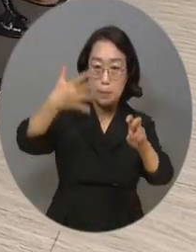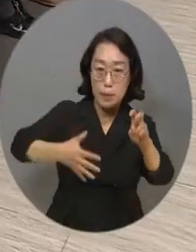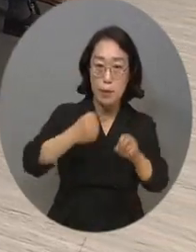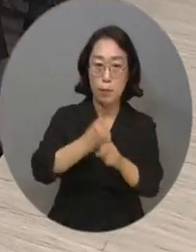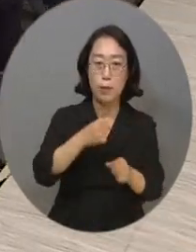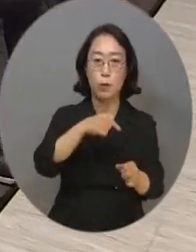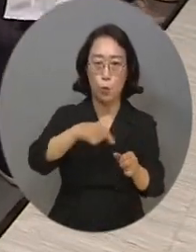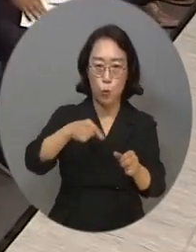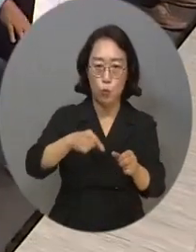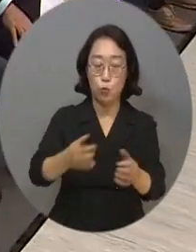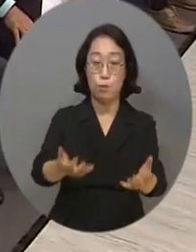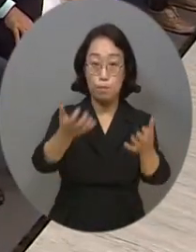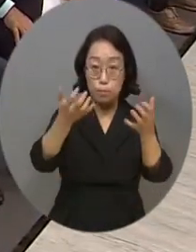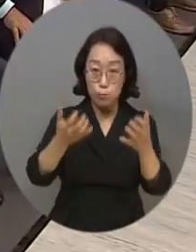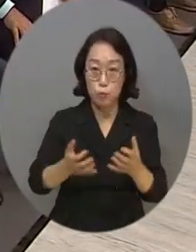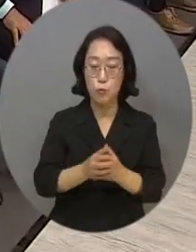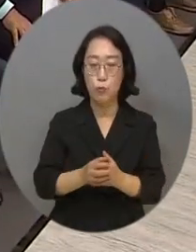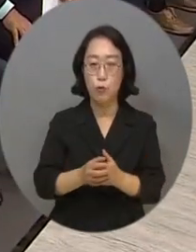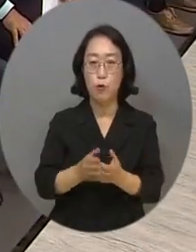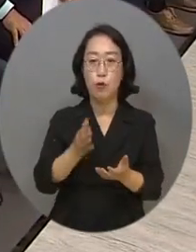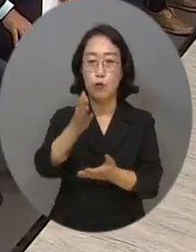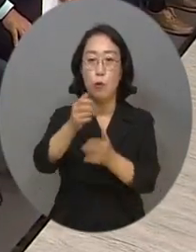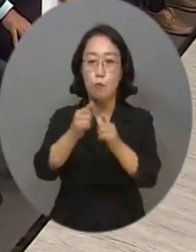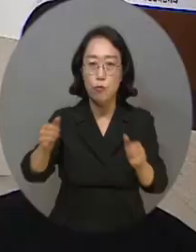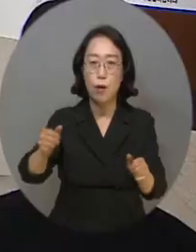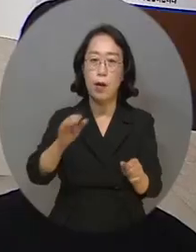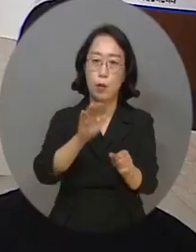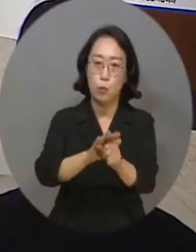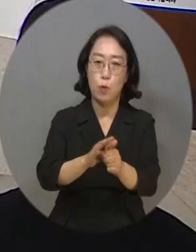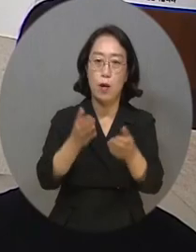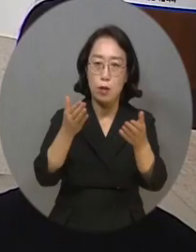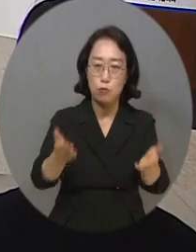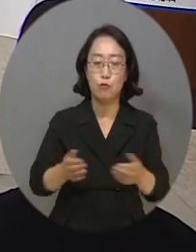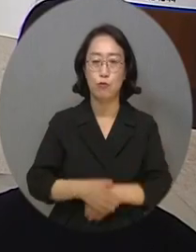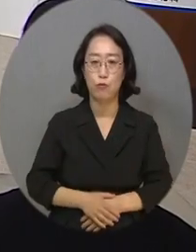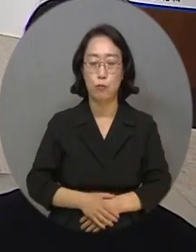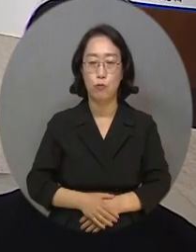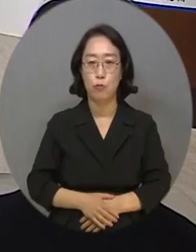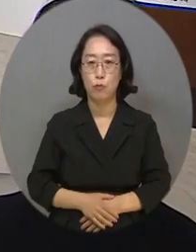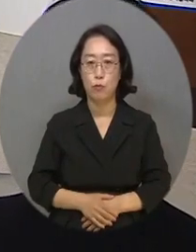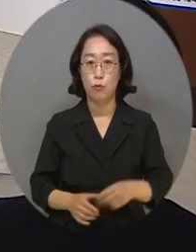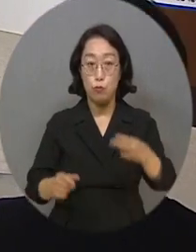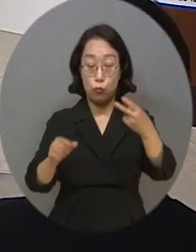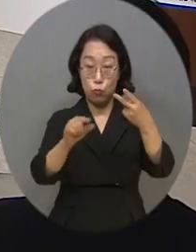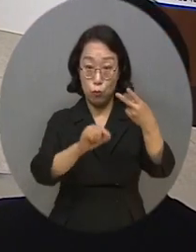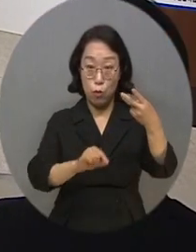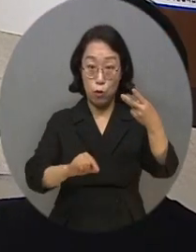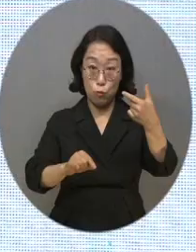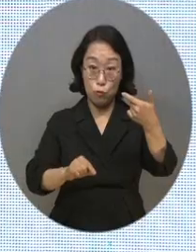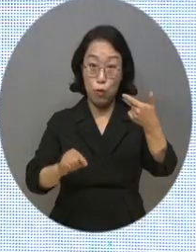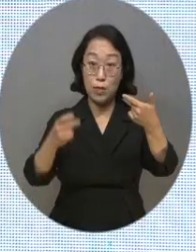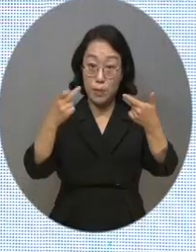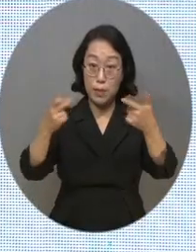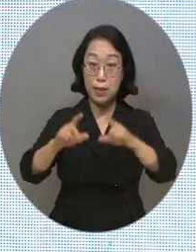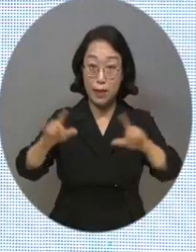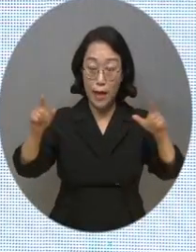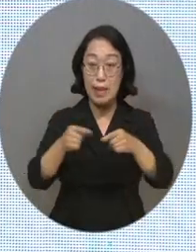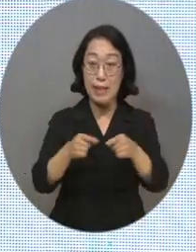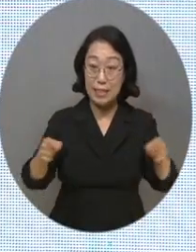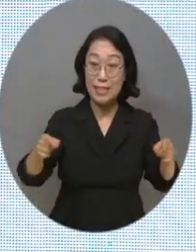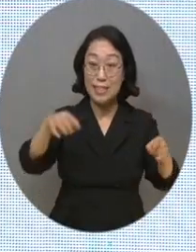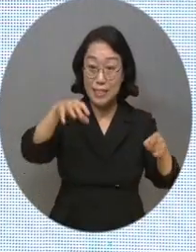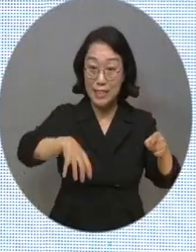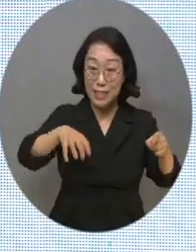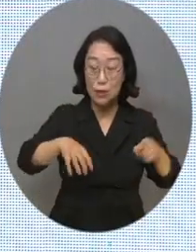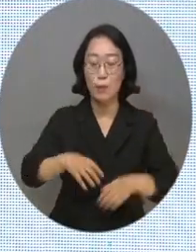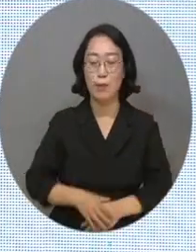제공해 장애인 방송 전문가를 양성하기로 했습니다. 지난 12일 복지TV 1층 공개홀에서 2023